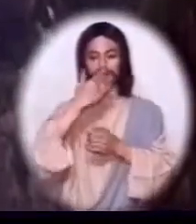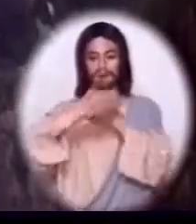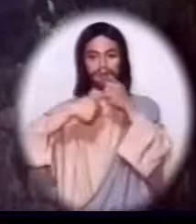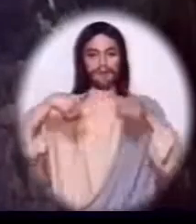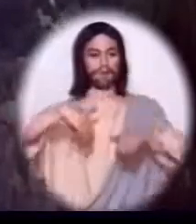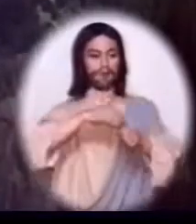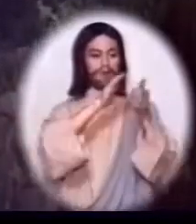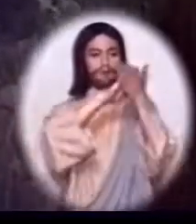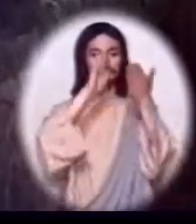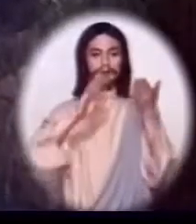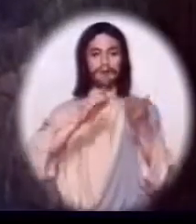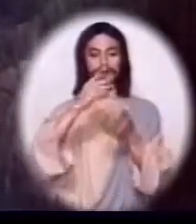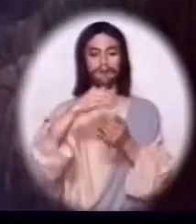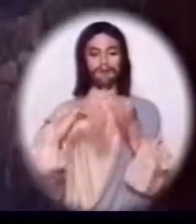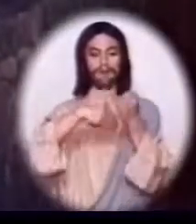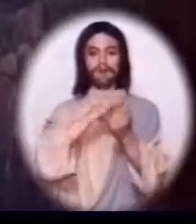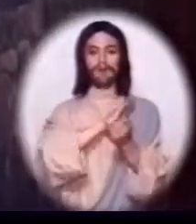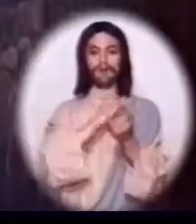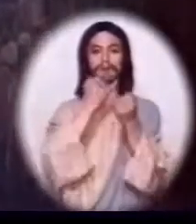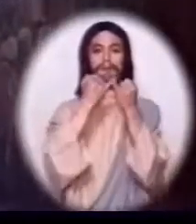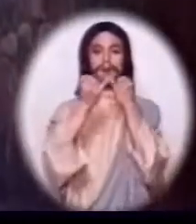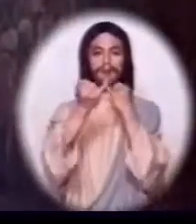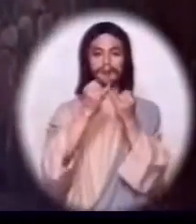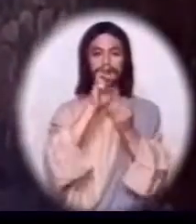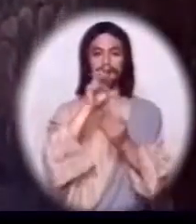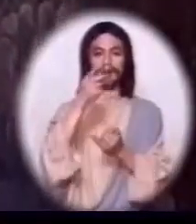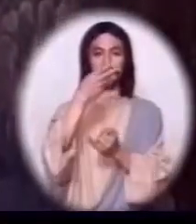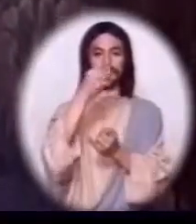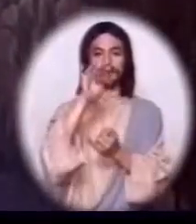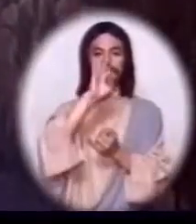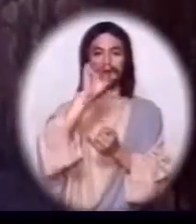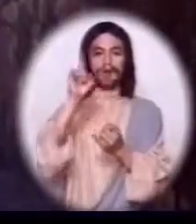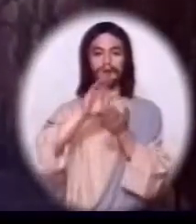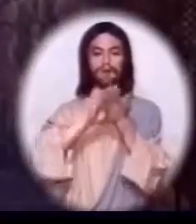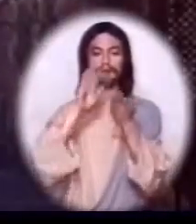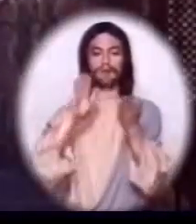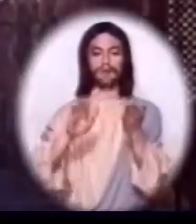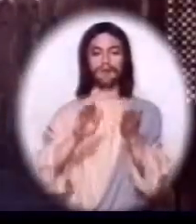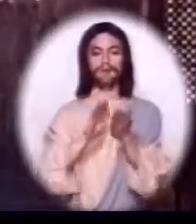보내셨습니다. 그 처녀의 이름은 마리아였습니다.